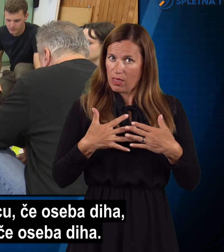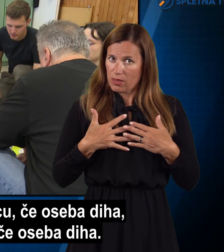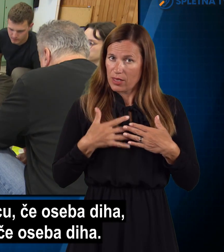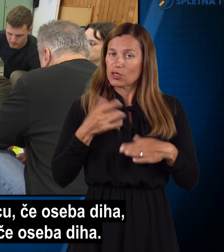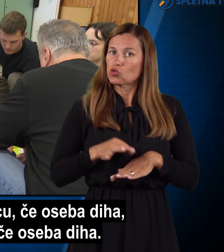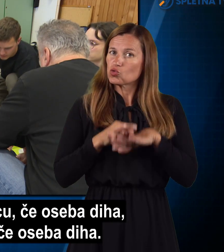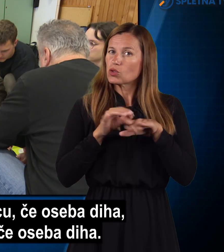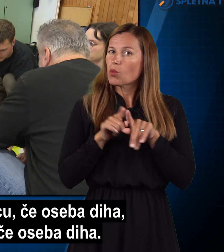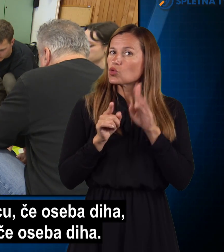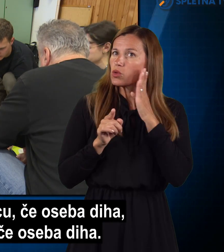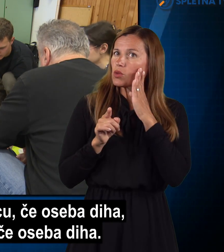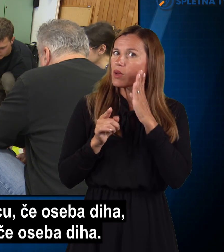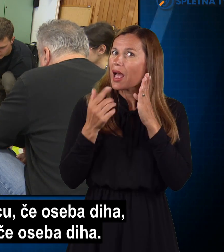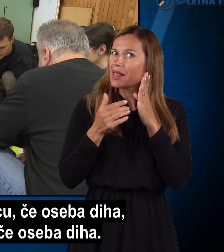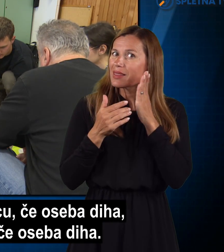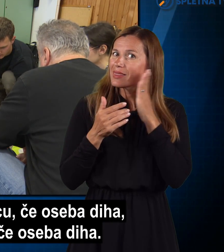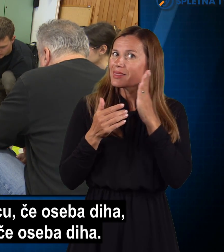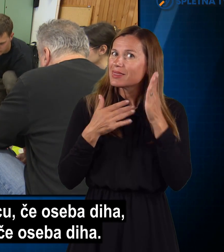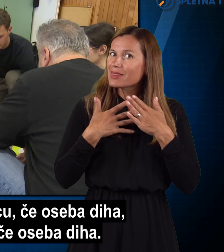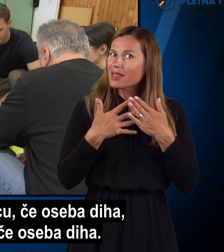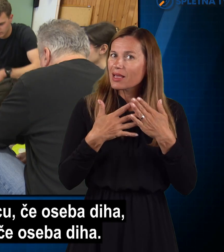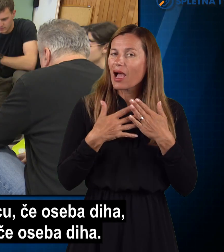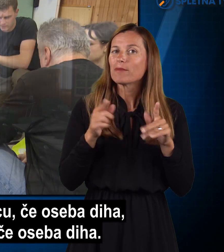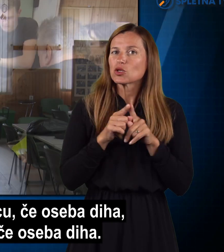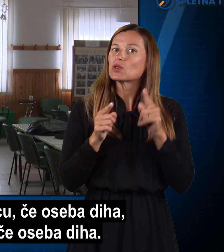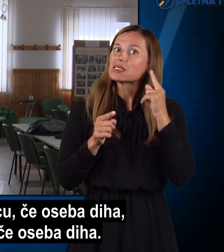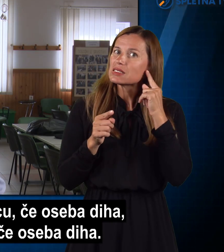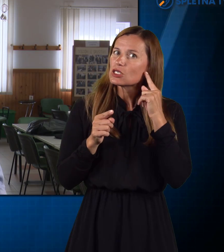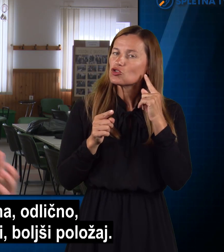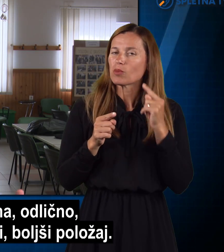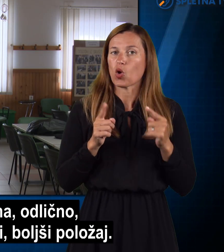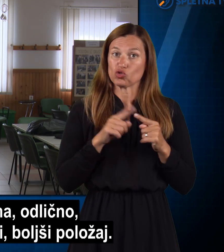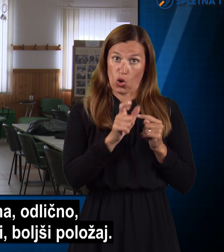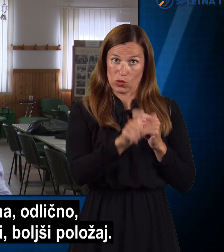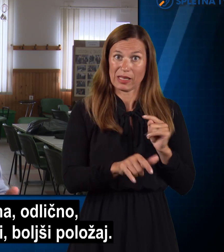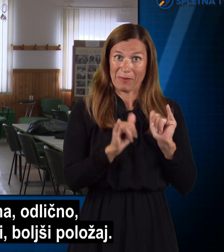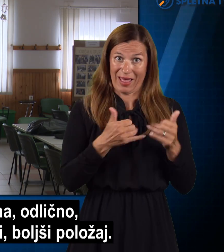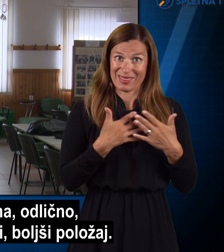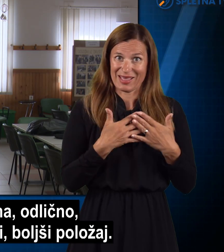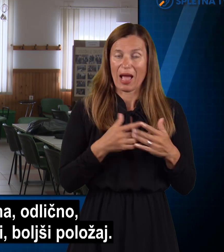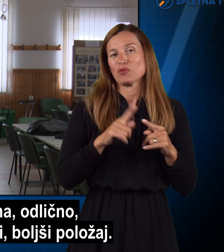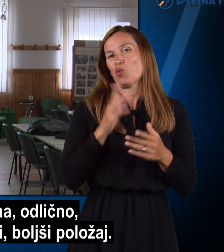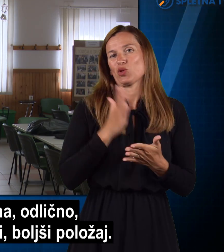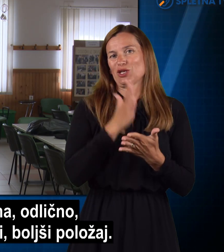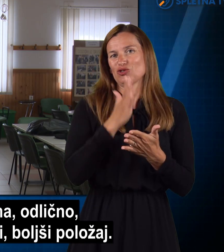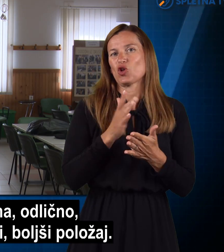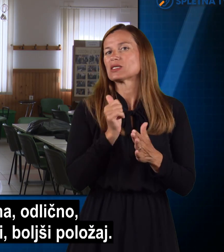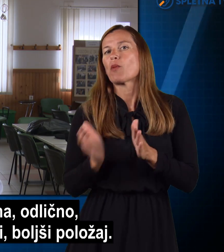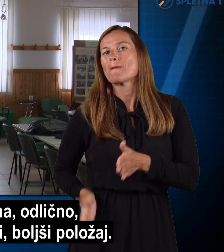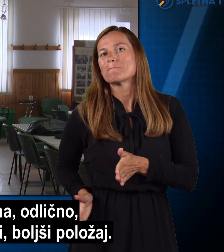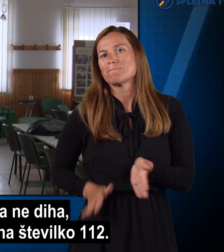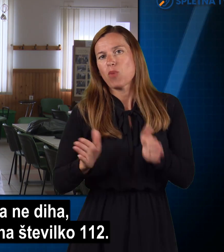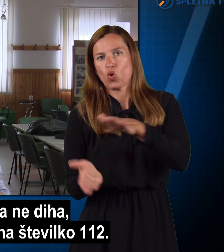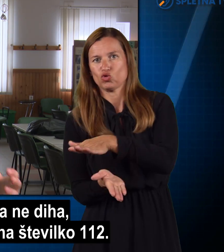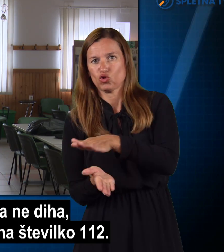hkrati čutimo na našem licu, če oseba diha in tudi slišimo, če oseba diha. In če oseba diha, odlično, jo damo v stabilni bočni